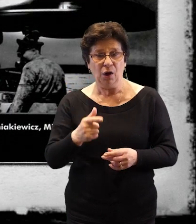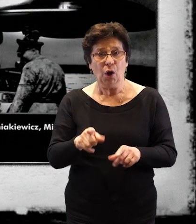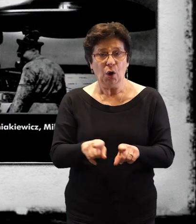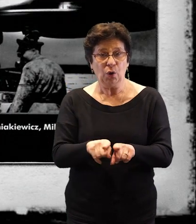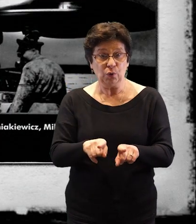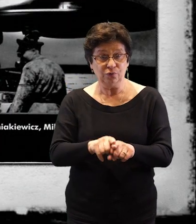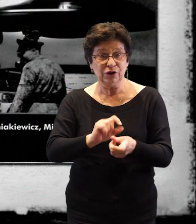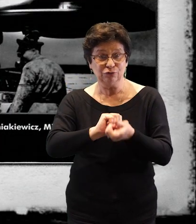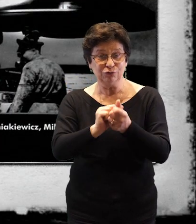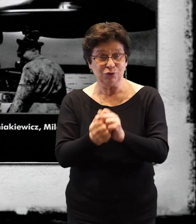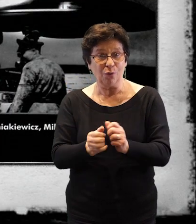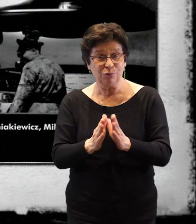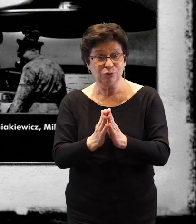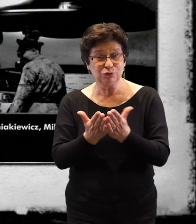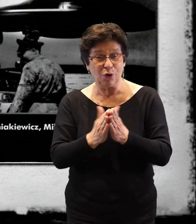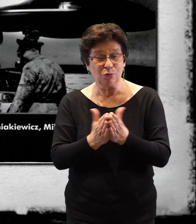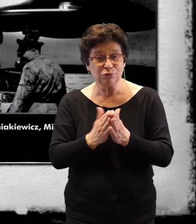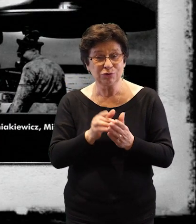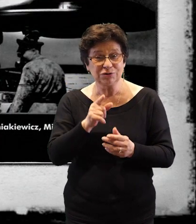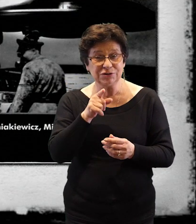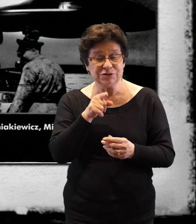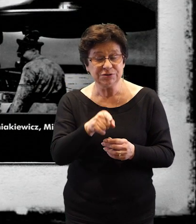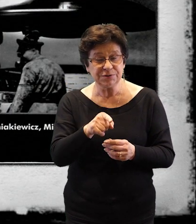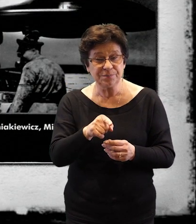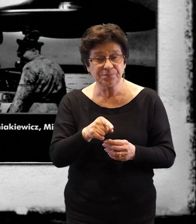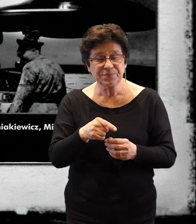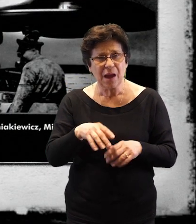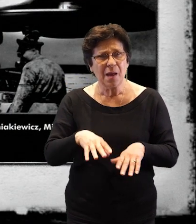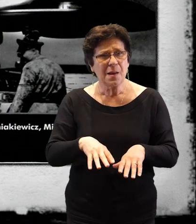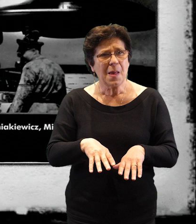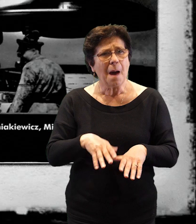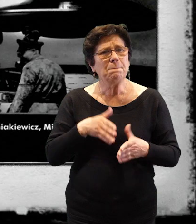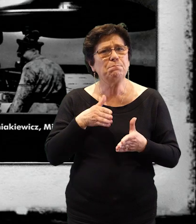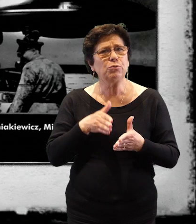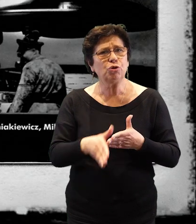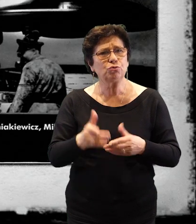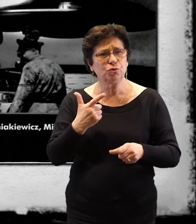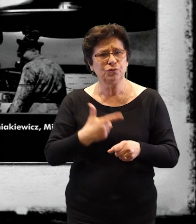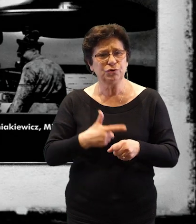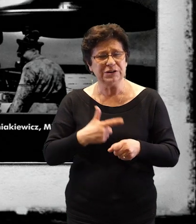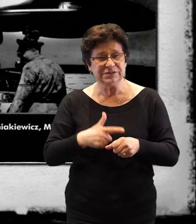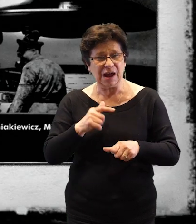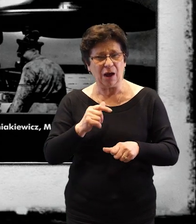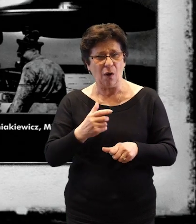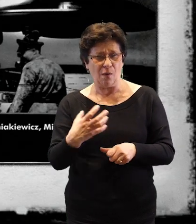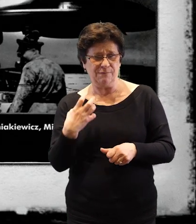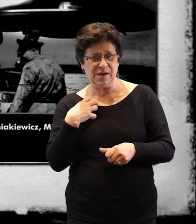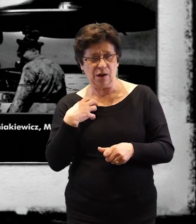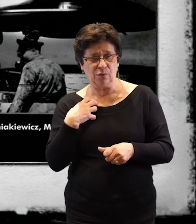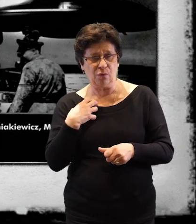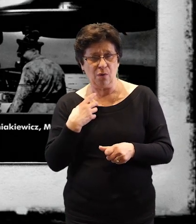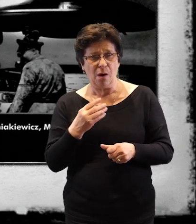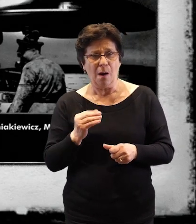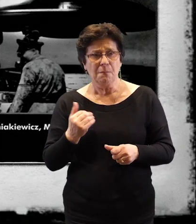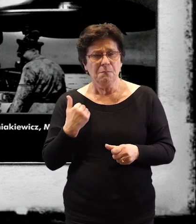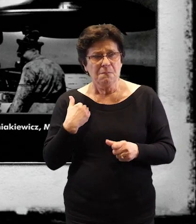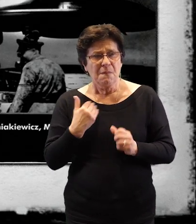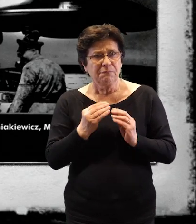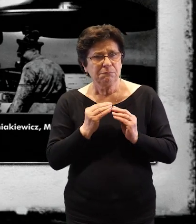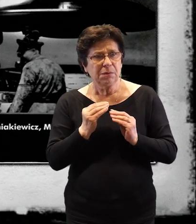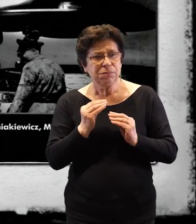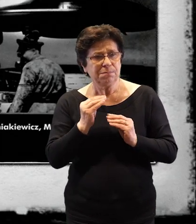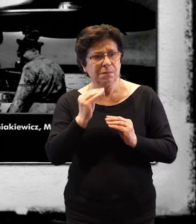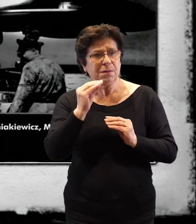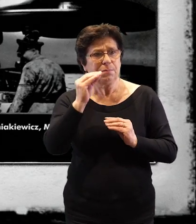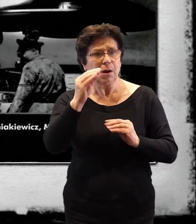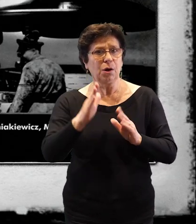koniec lat 90. Na początku XXI wieku tych książek zaczęło przybywać. Nierzadko było to tak,